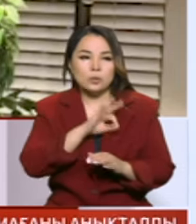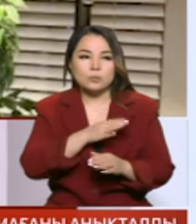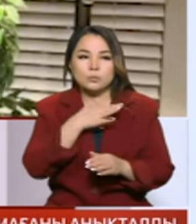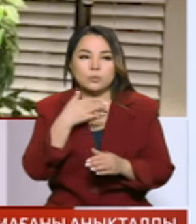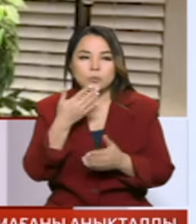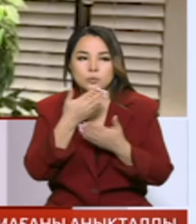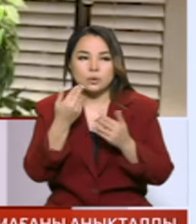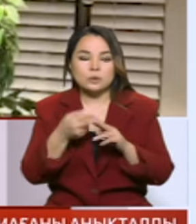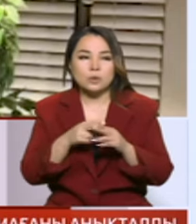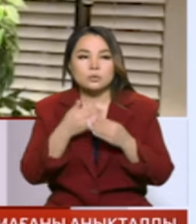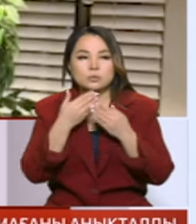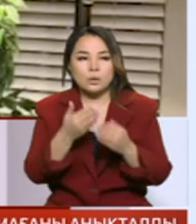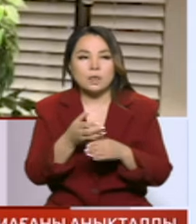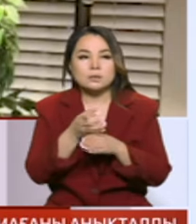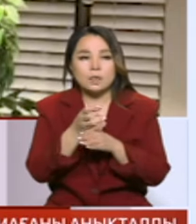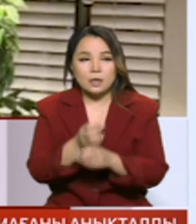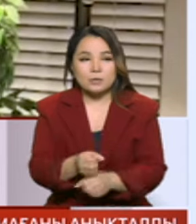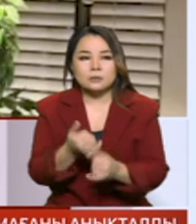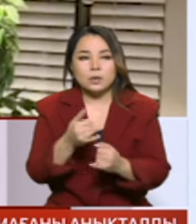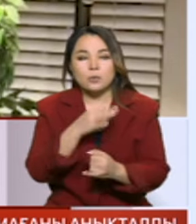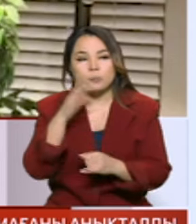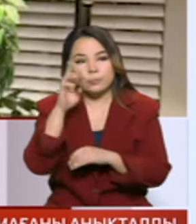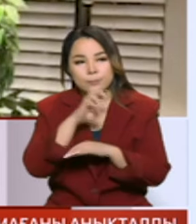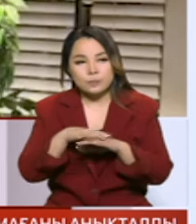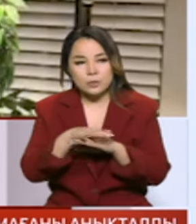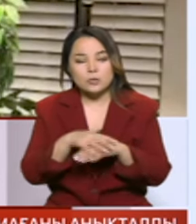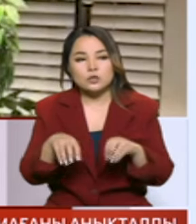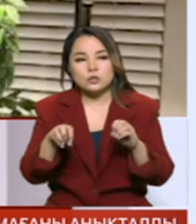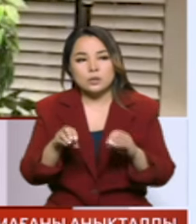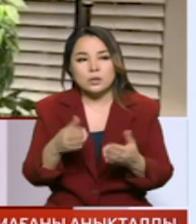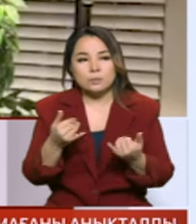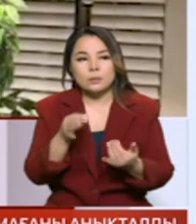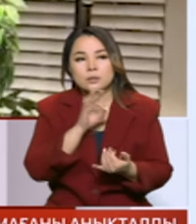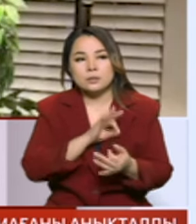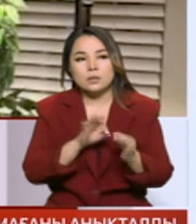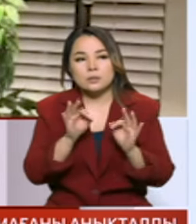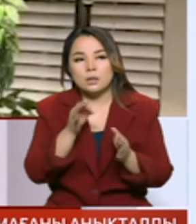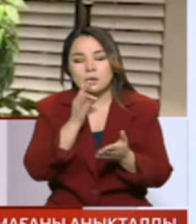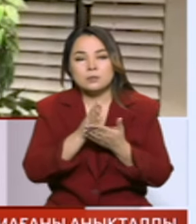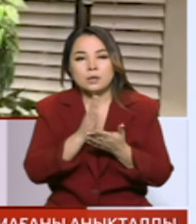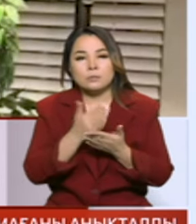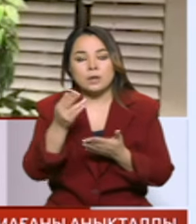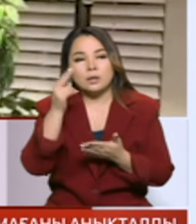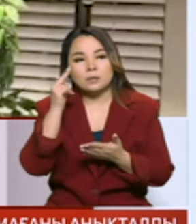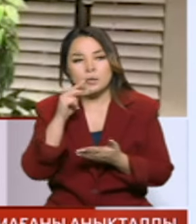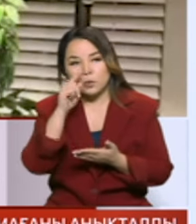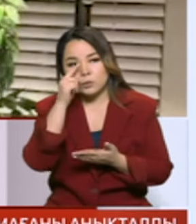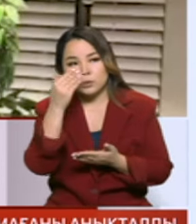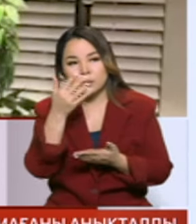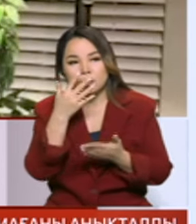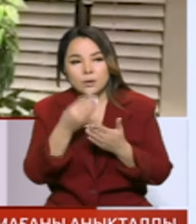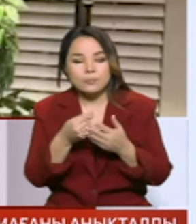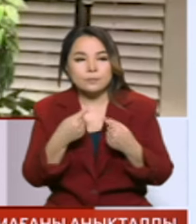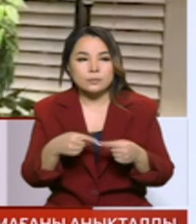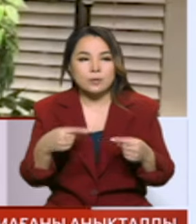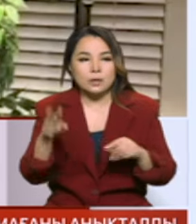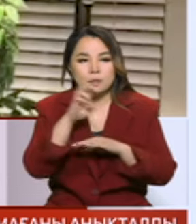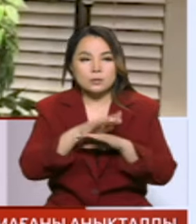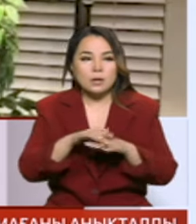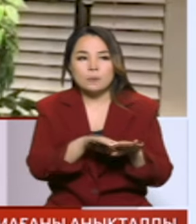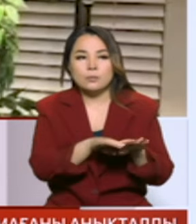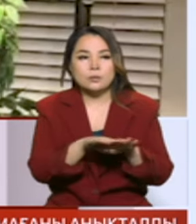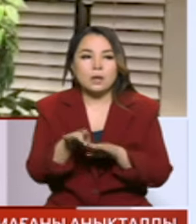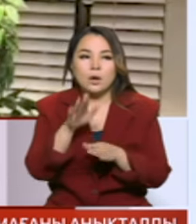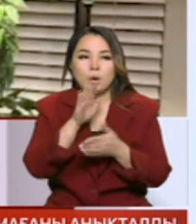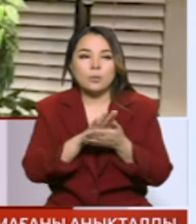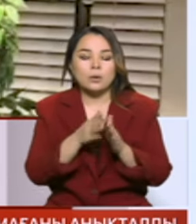энергия көзіне сұраныс азаяды. Қазір көп ел бұл шешімді осы тұрғыдан ұтымды санап отыр. Қытай мен Үндістан сияқты басқа елдер бірыңғай